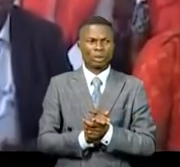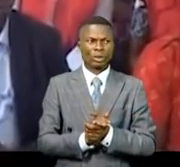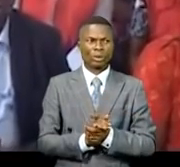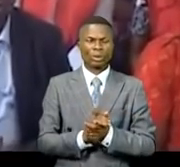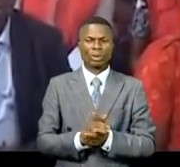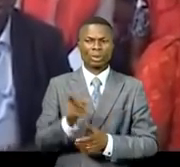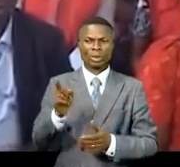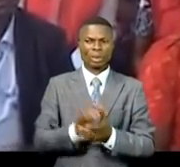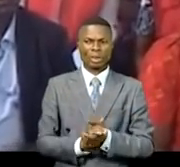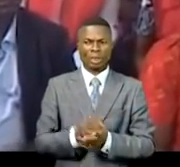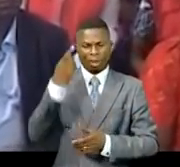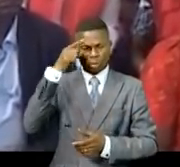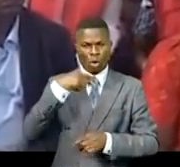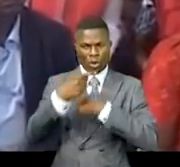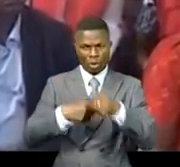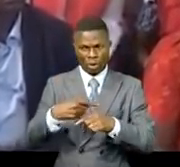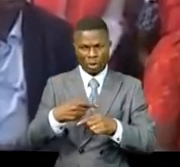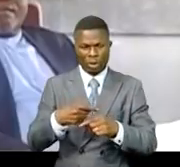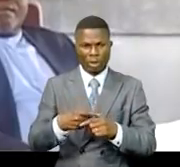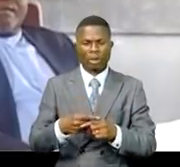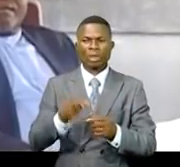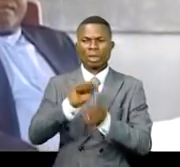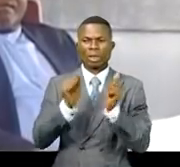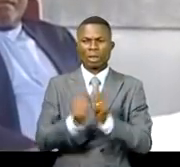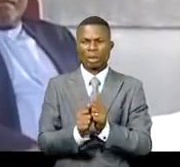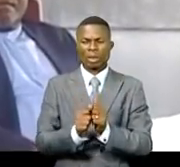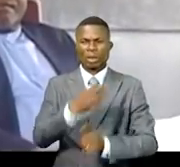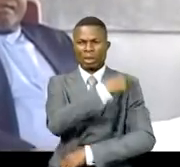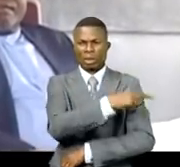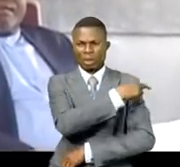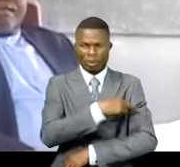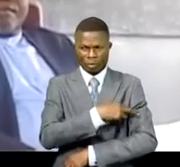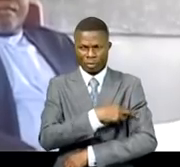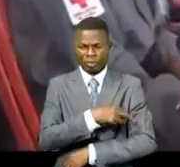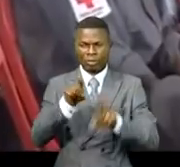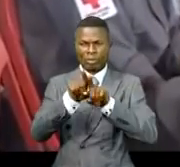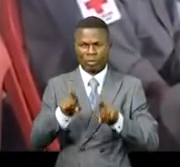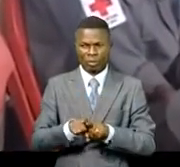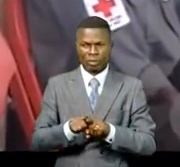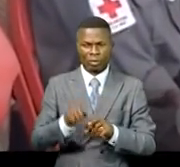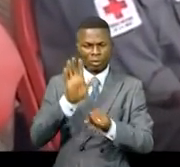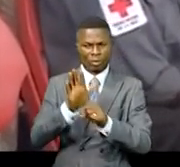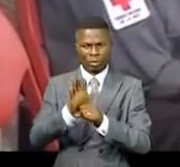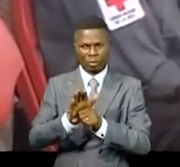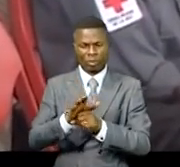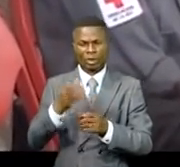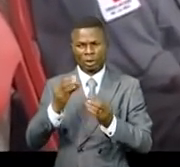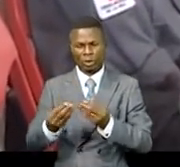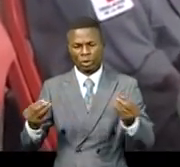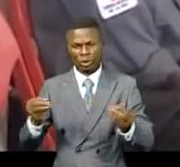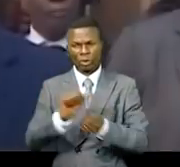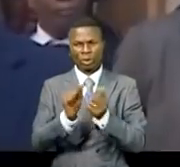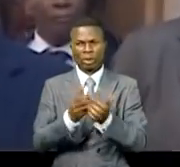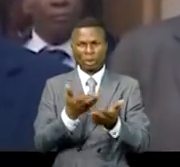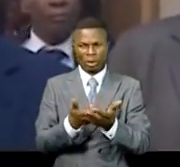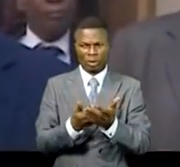secouristes. Au cours de lancement, l'élite supérieure chef de la Croix-Rouge a présenté les différentes activités qui seront